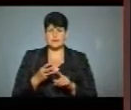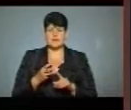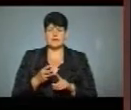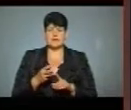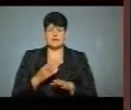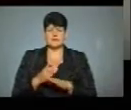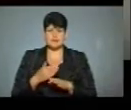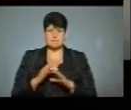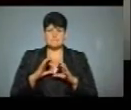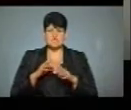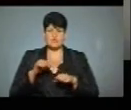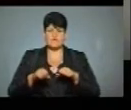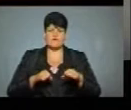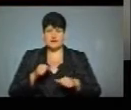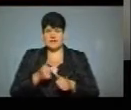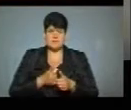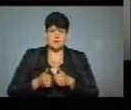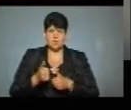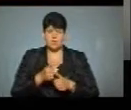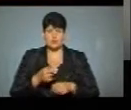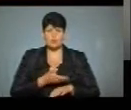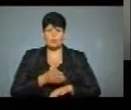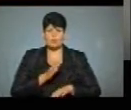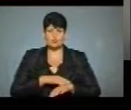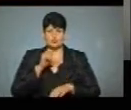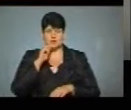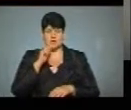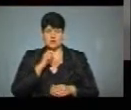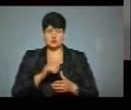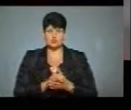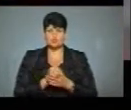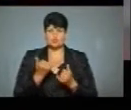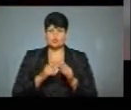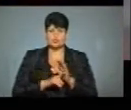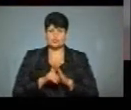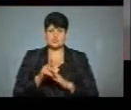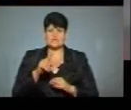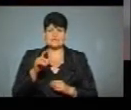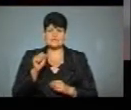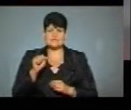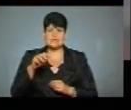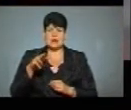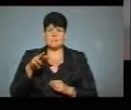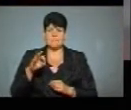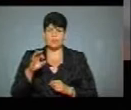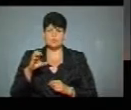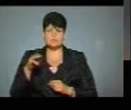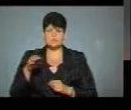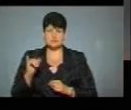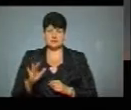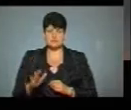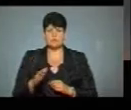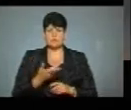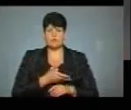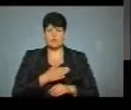міжнародних велоперегонів Україно-польської дружби імені полковника Скопенка сьогодні розпочався у Замості в Польщі, повідомила член Федерації